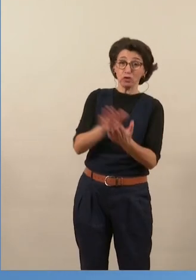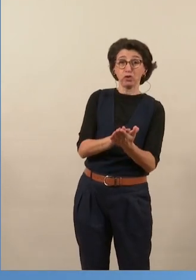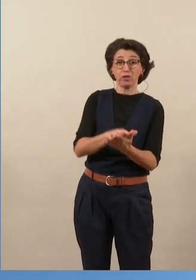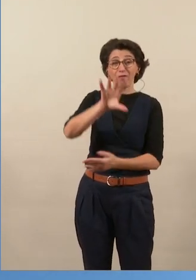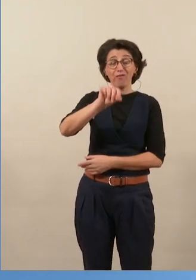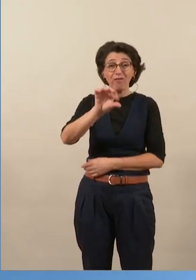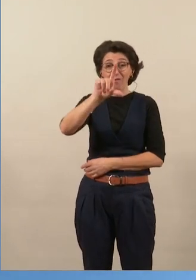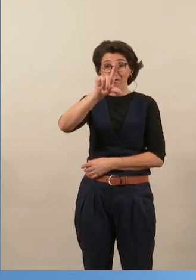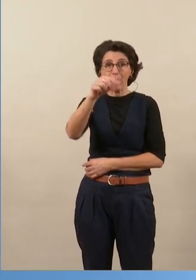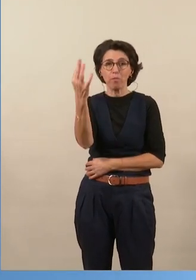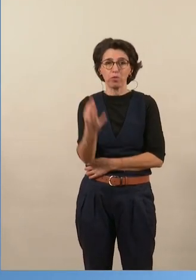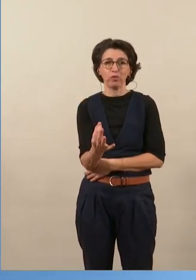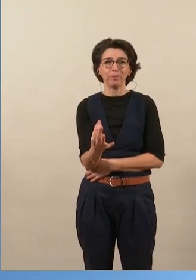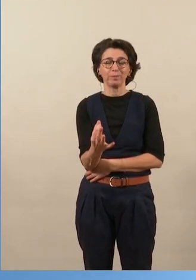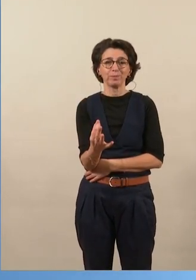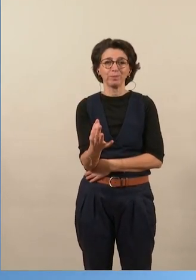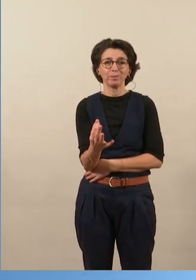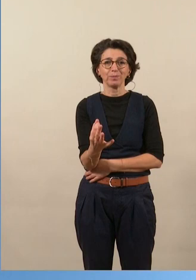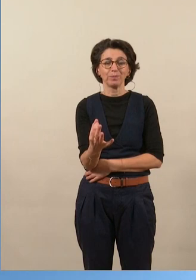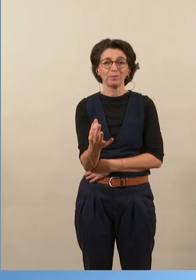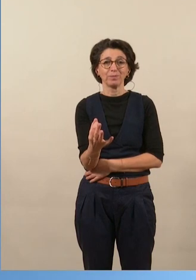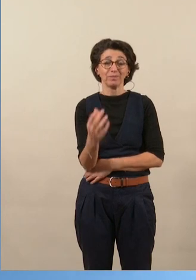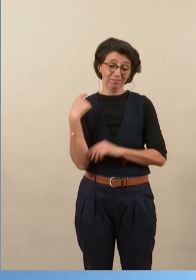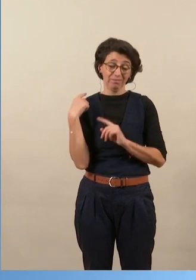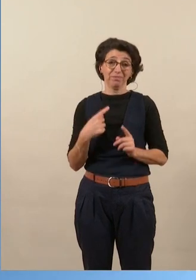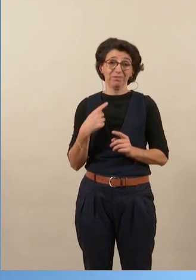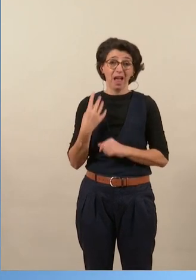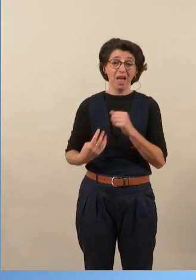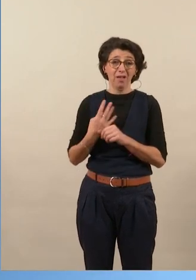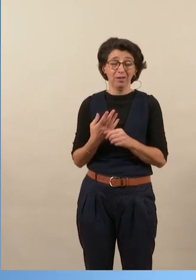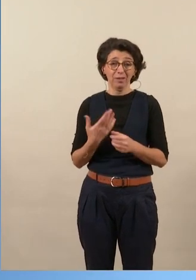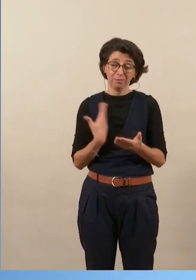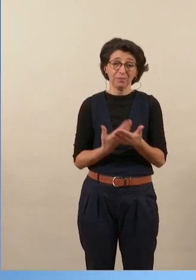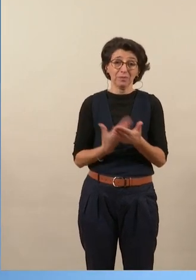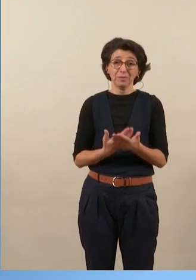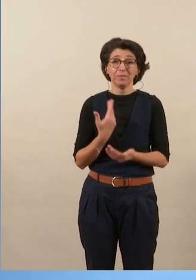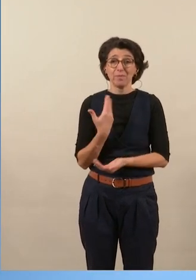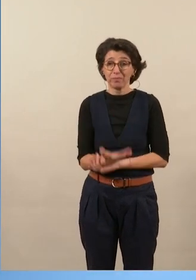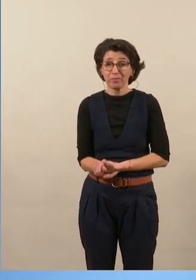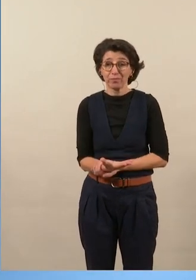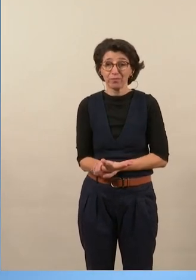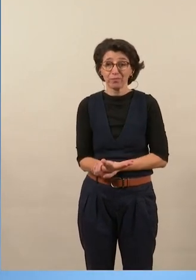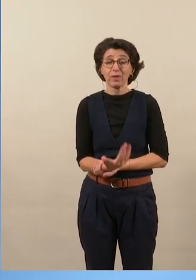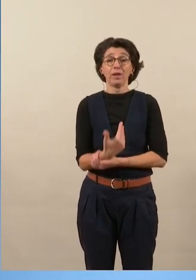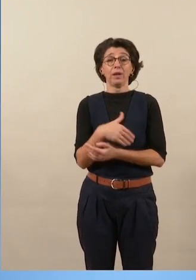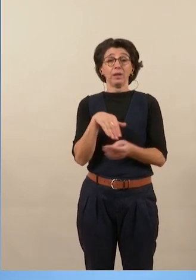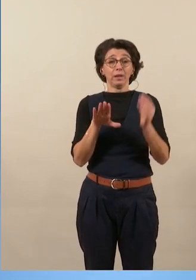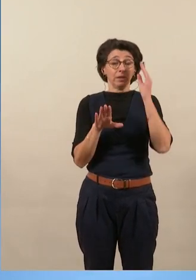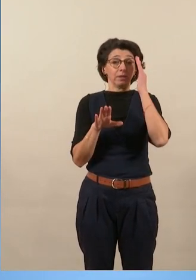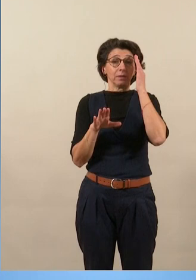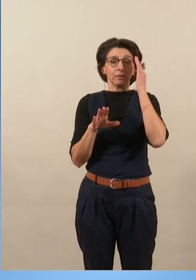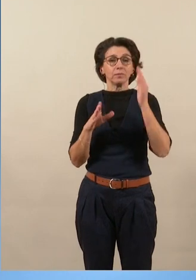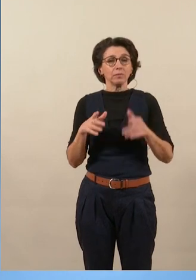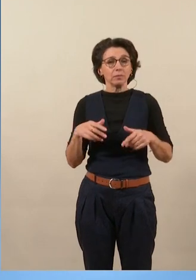pendant votre mandat et cela c'est un fait mais il y a aussi des dépenses de fonctionnement